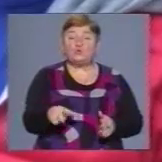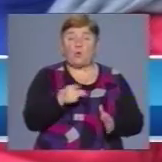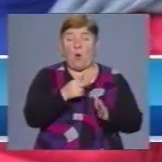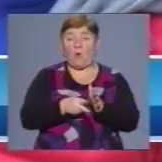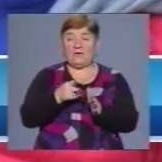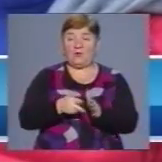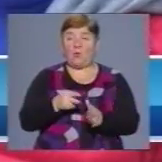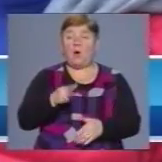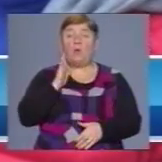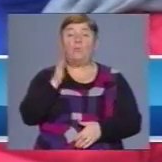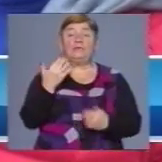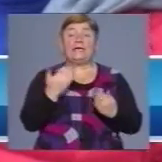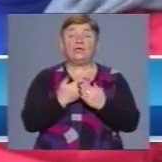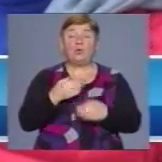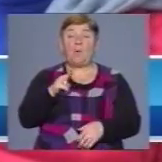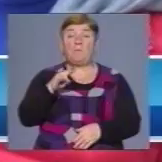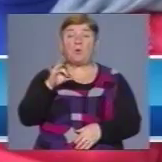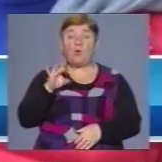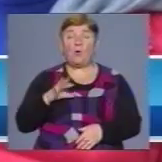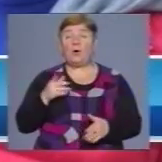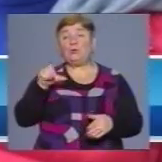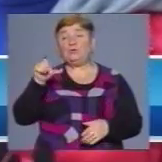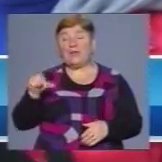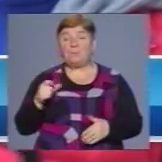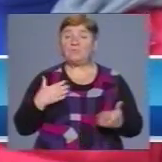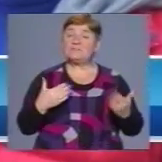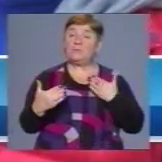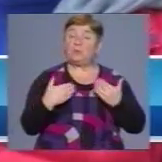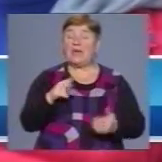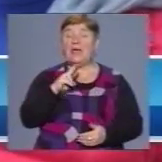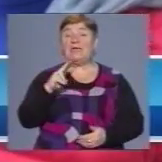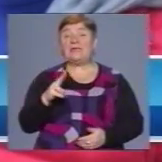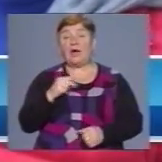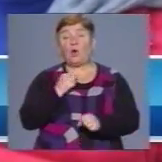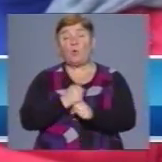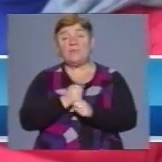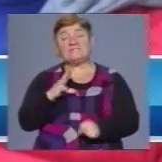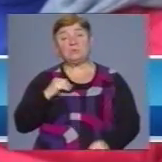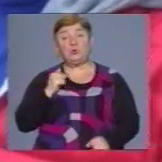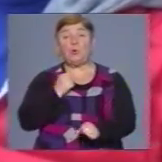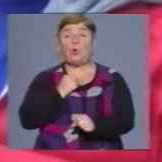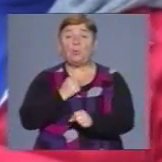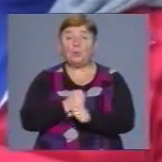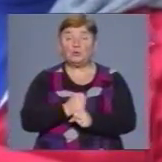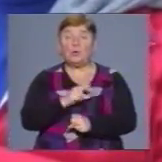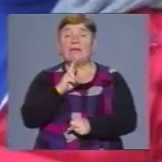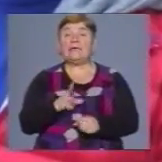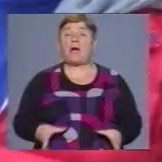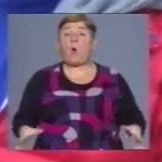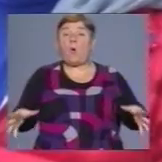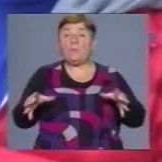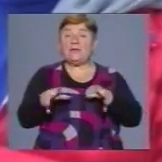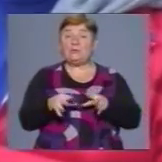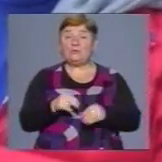буде фільм про людей, про їх взаємовідносини, про те, як вони живуть своєю роботою, про те, як вони об'єднуються